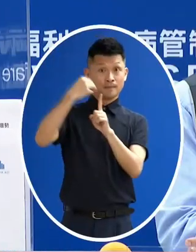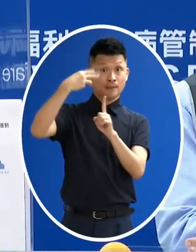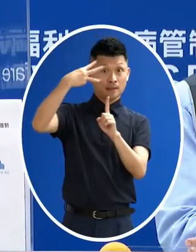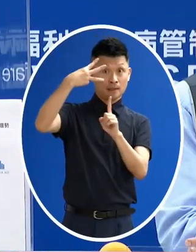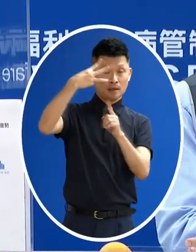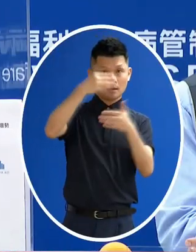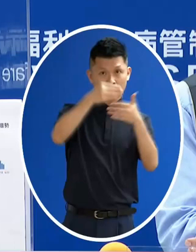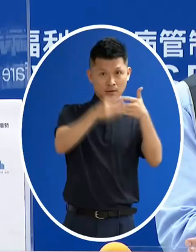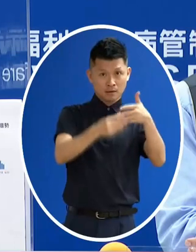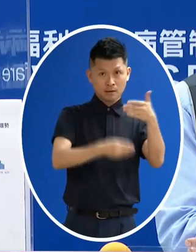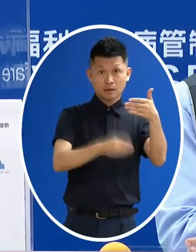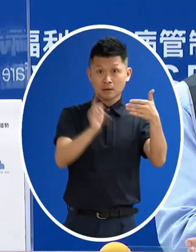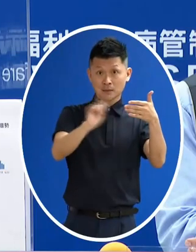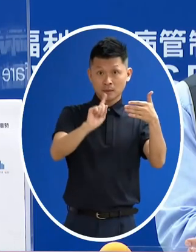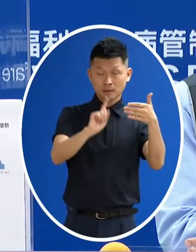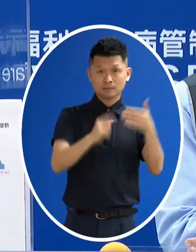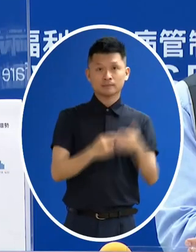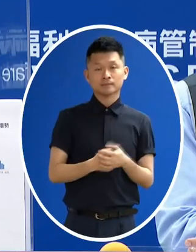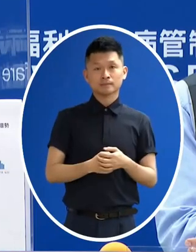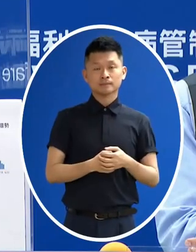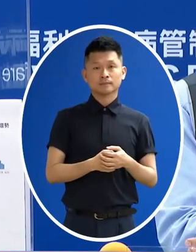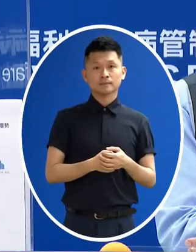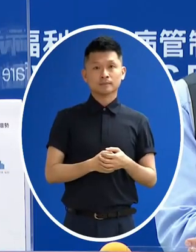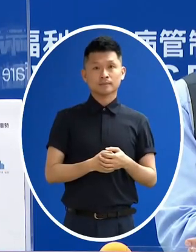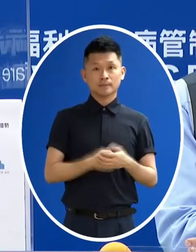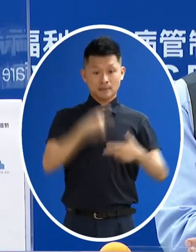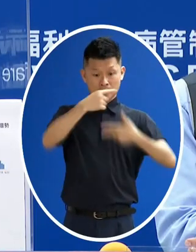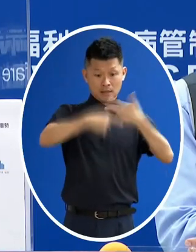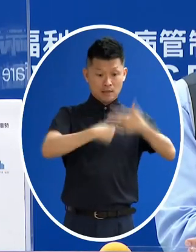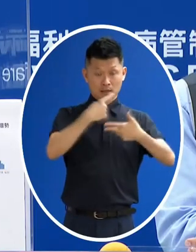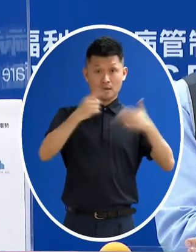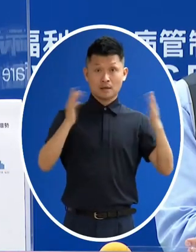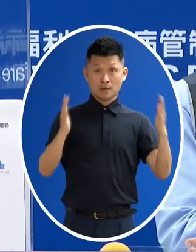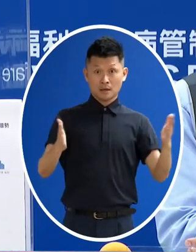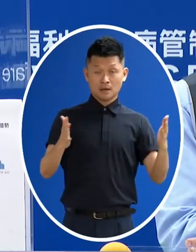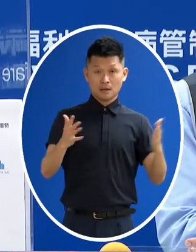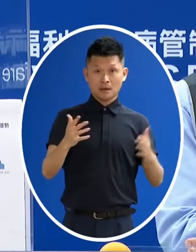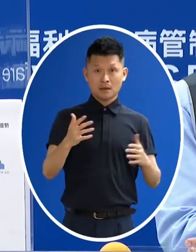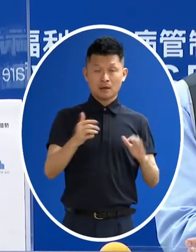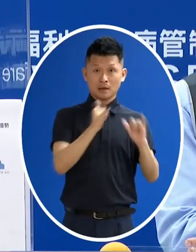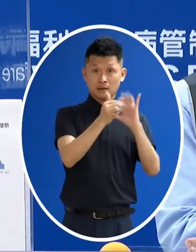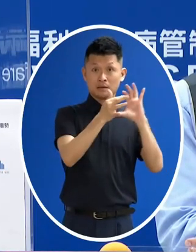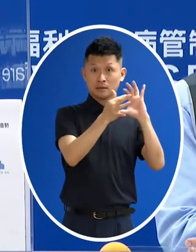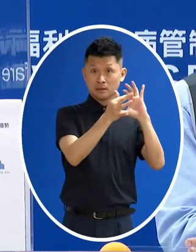件，我记得是三起的一周内有三起的